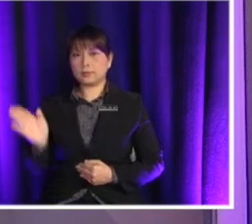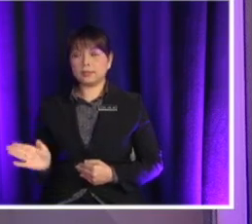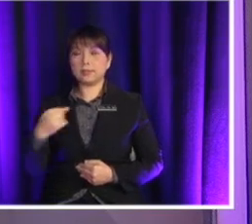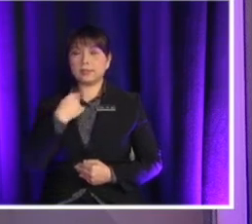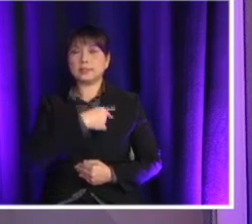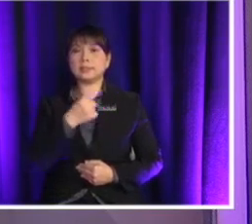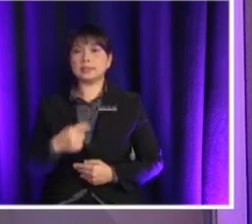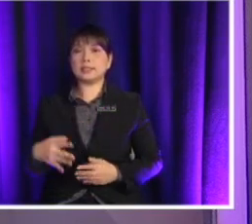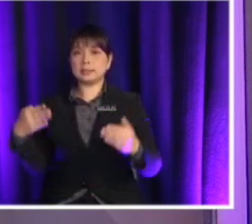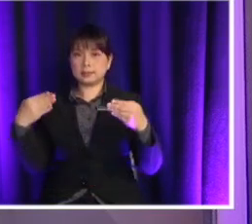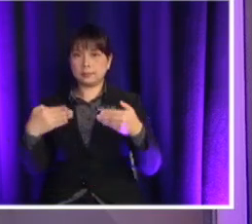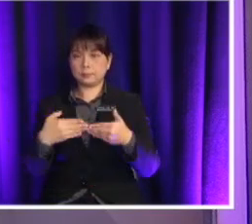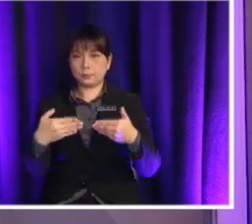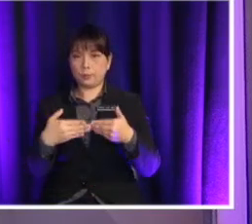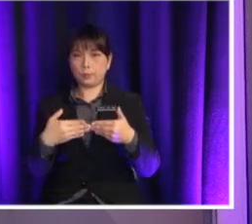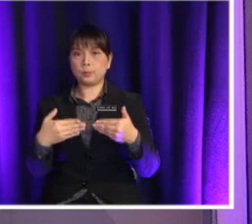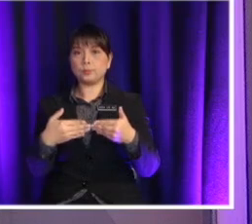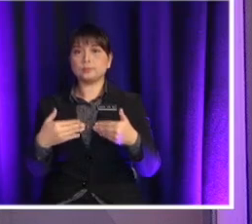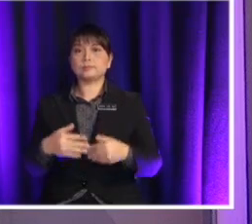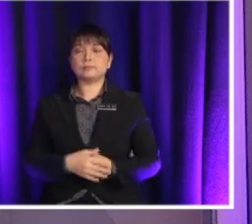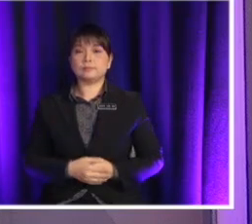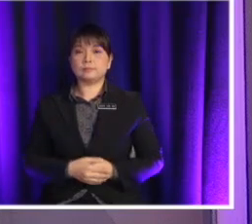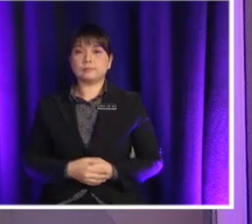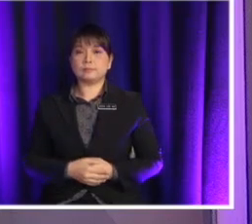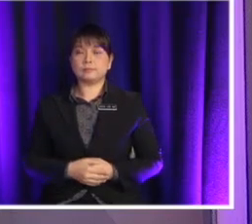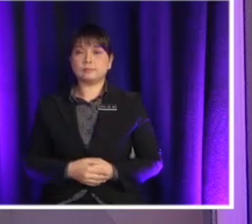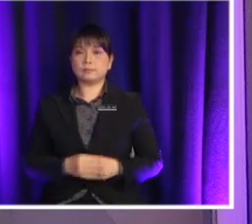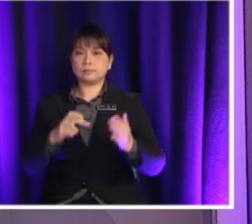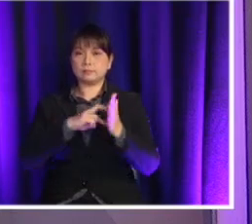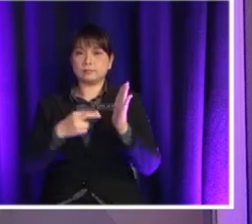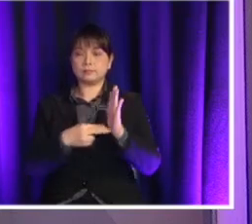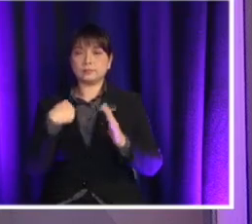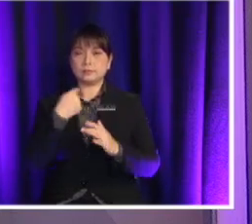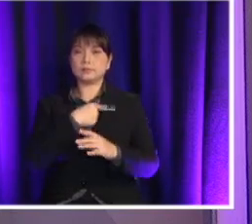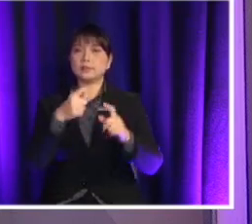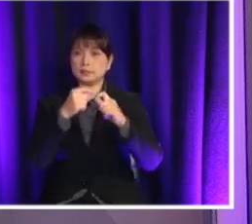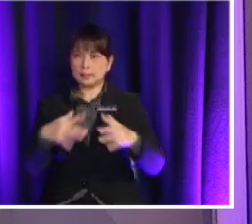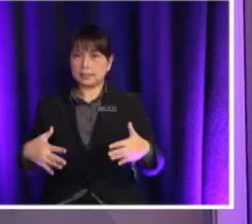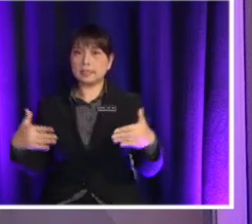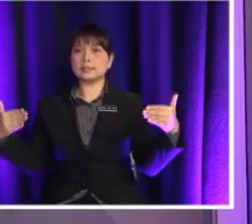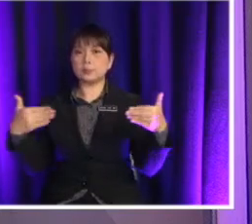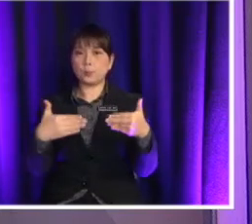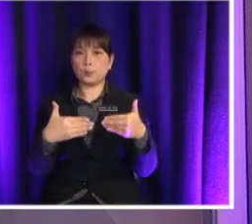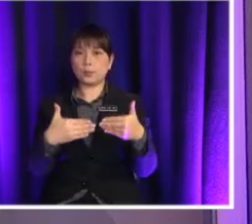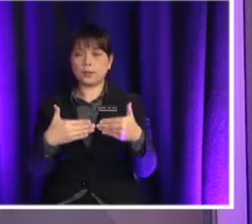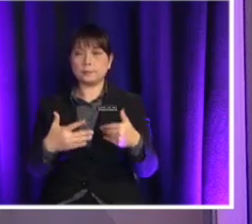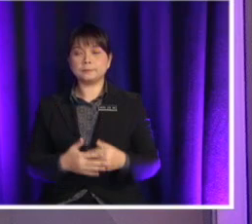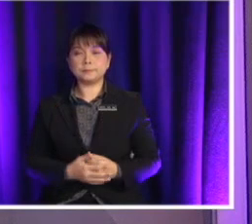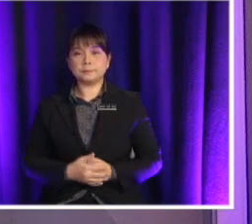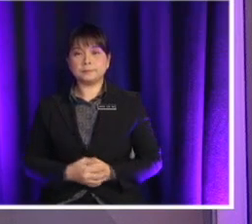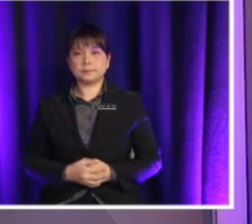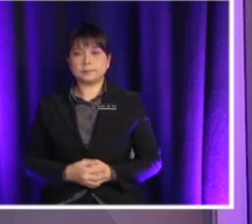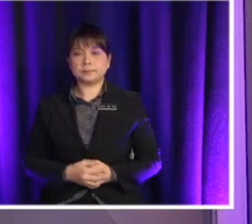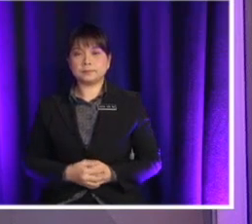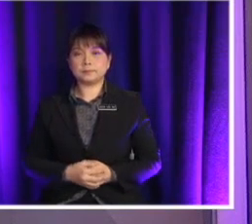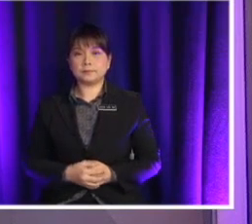dah bersambung. Okey, R3 dengan anode. Bermaksud sini kita dah sambung. Dah selesai sambung di situ.